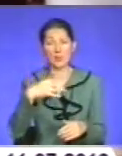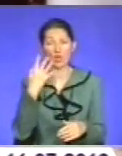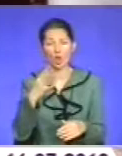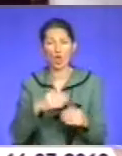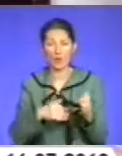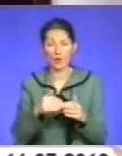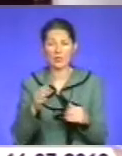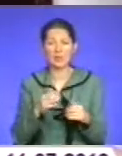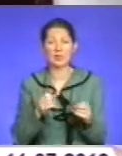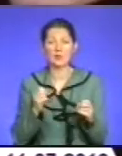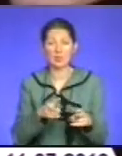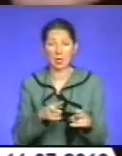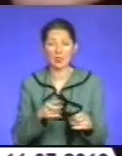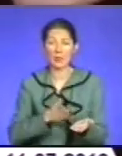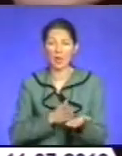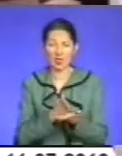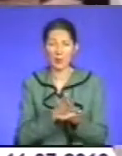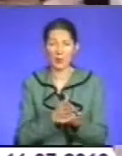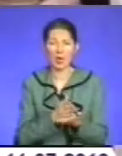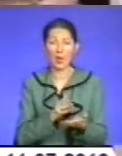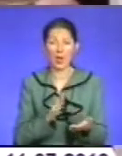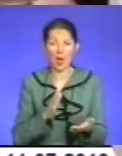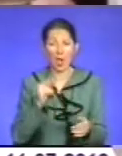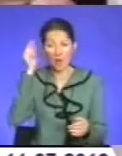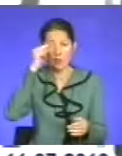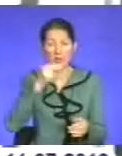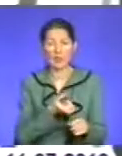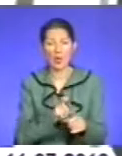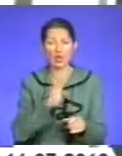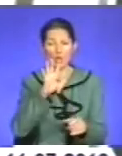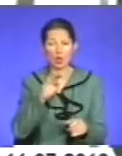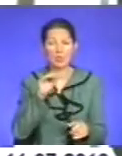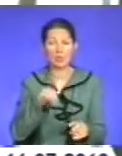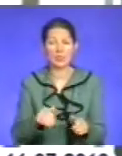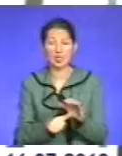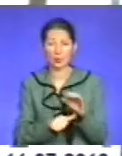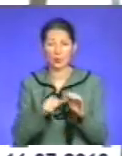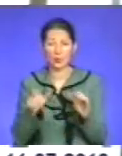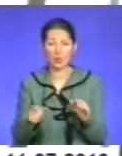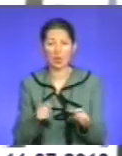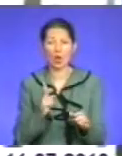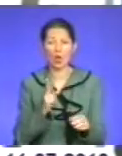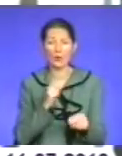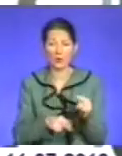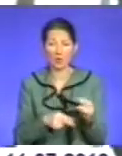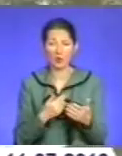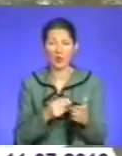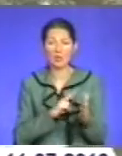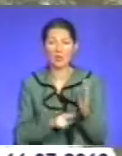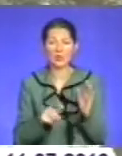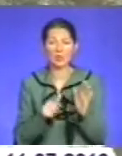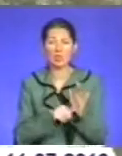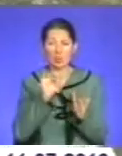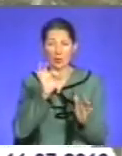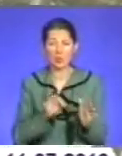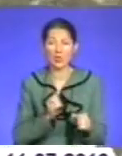професіями, спеціальностями та напрямками проходили понад 4 тисячі безробітних. Із тих, хто завершив його, майже